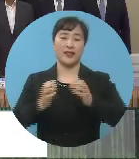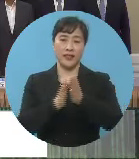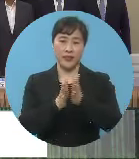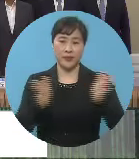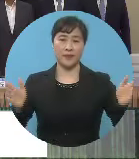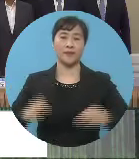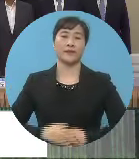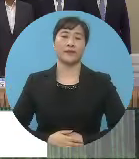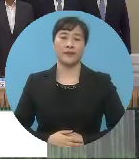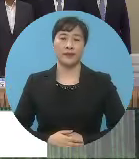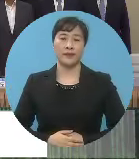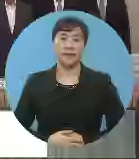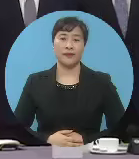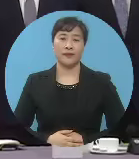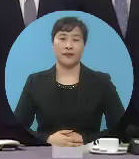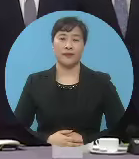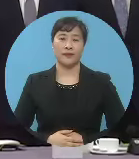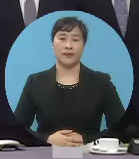나섰습니다.